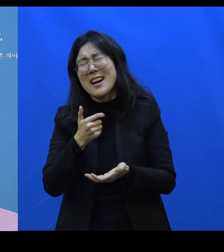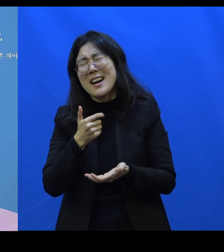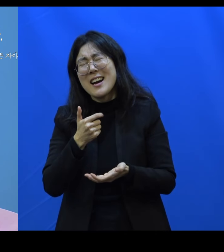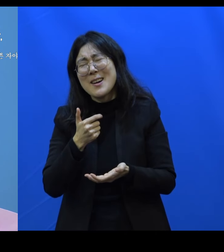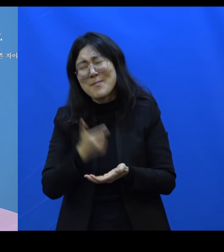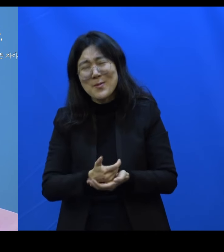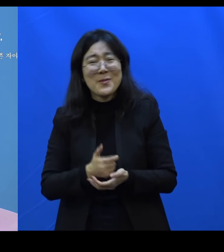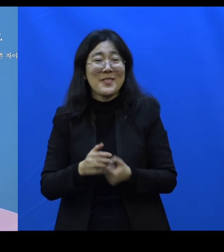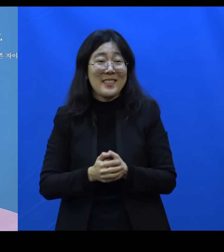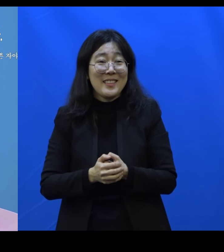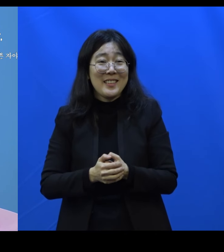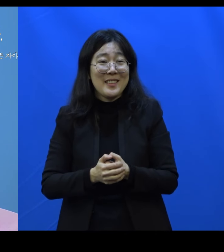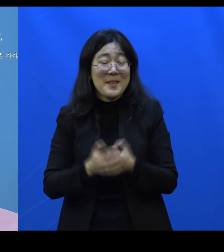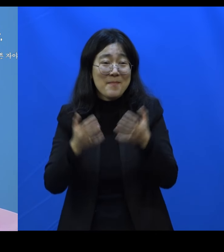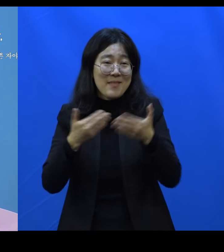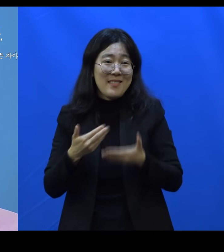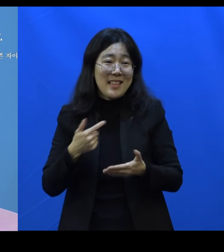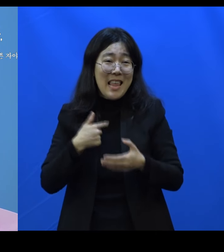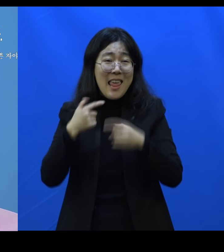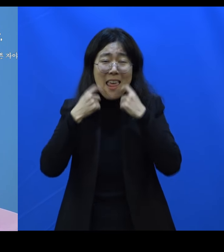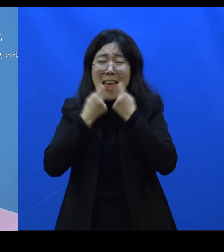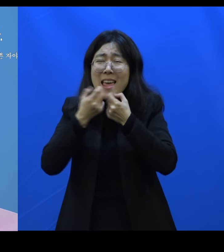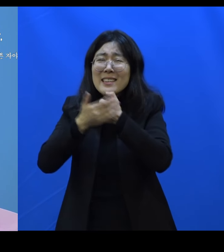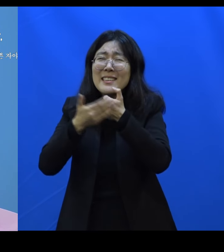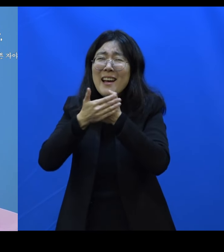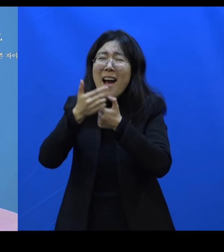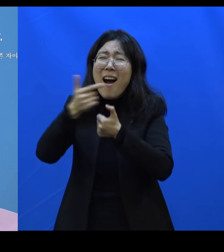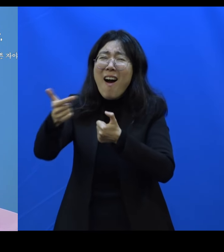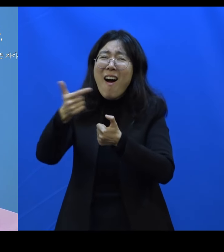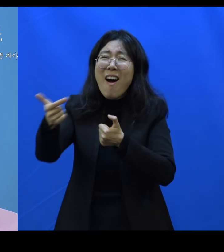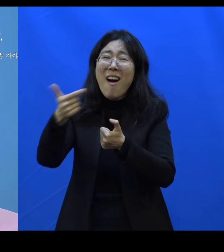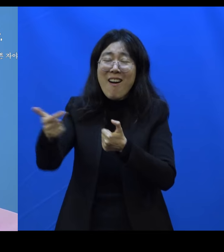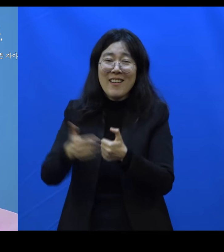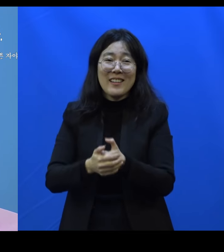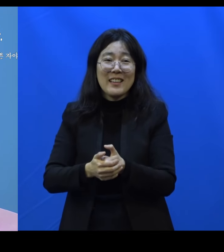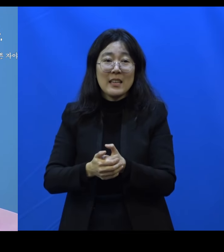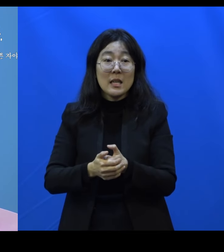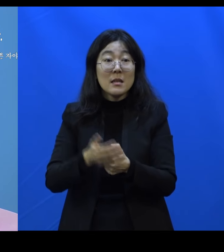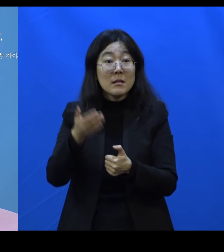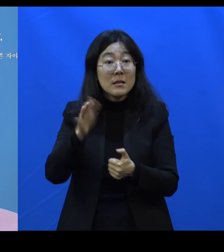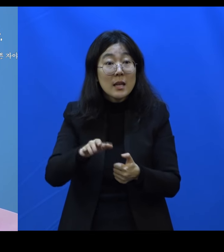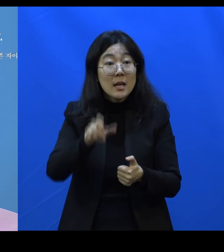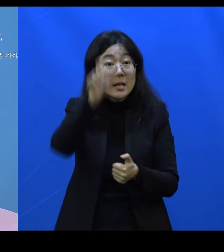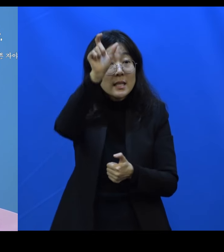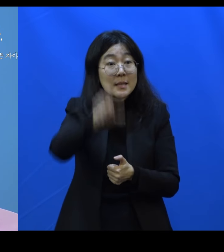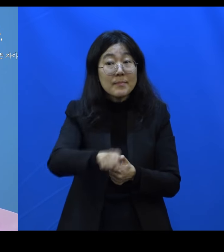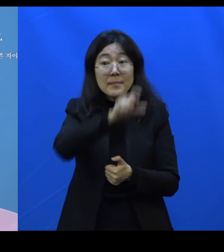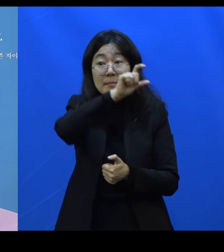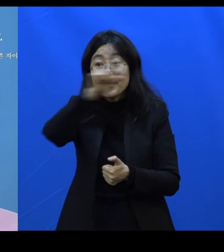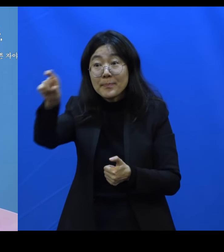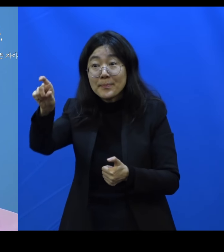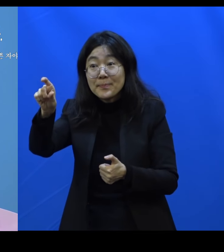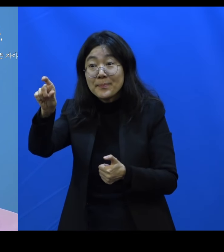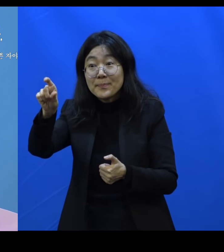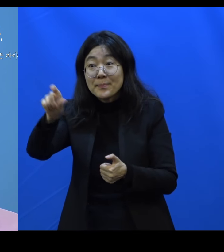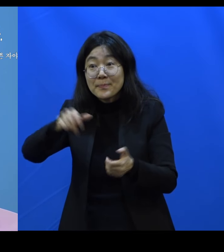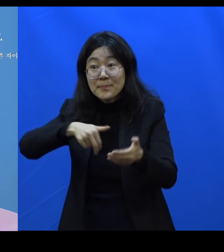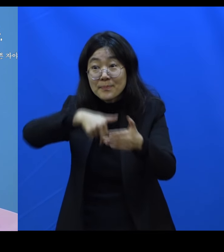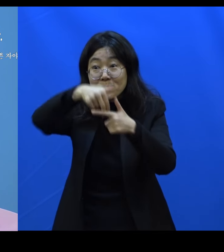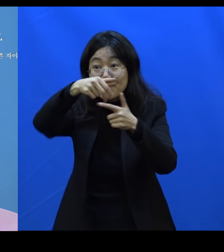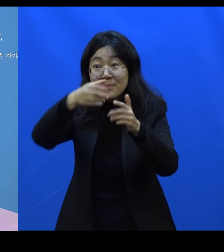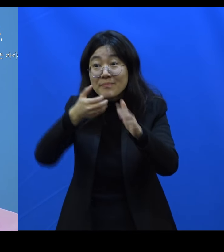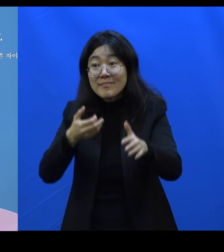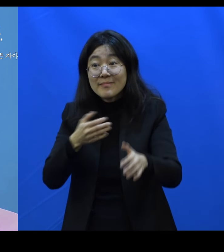너무도 축복된 시간들을 지냈습니다. 그러나 십자가 직전에 그는 어두움 속으로 들어가요. 영혼의 어두운